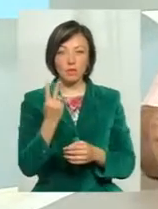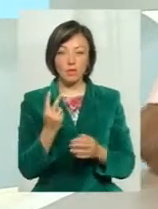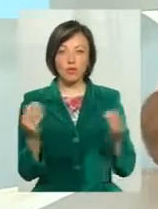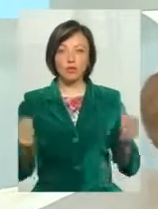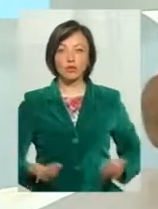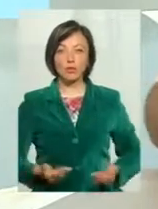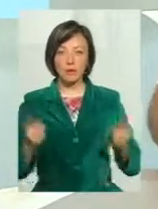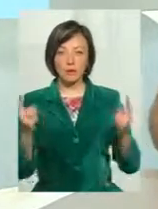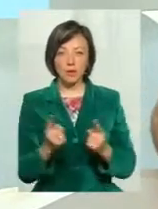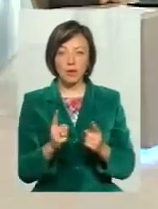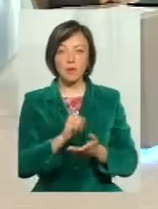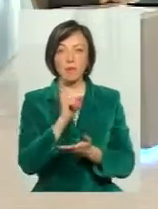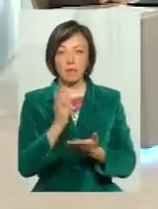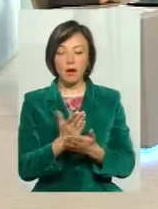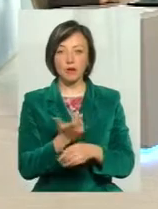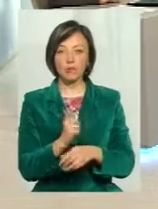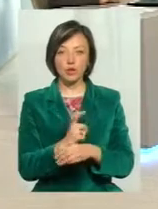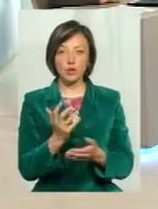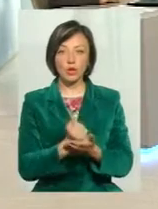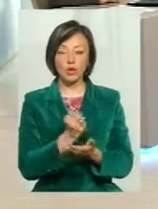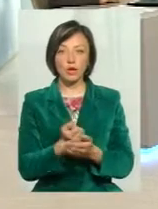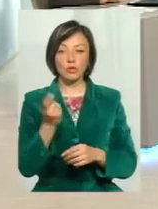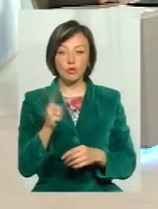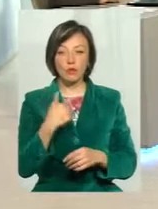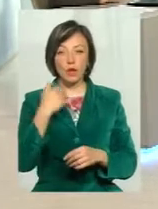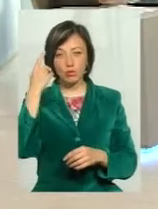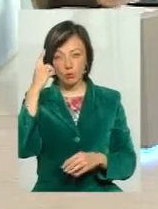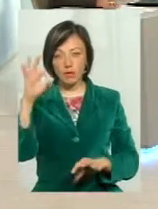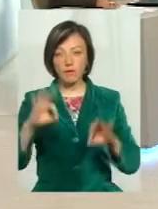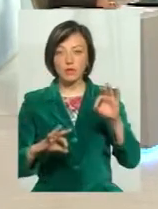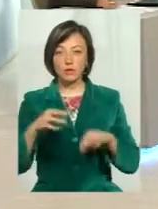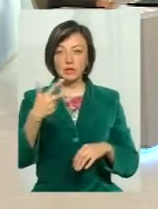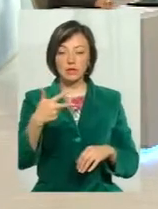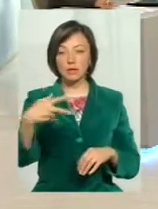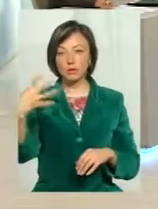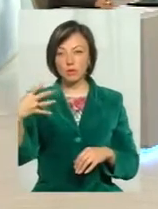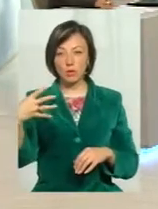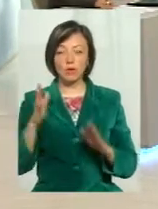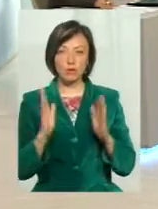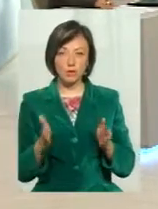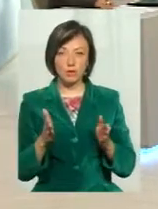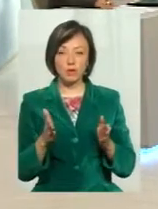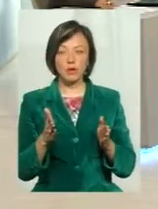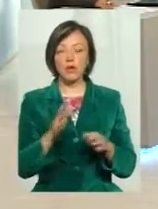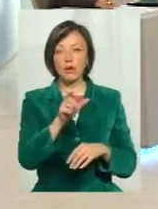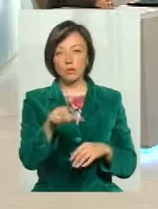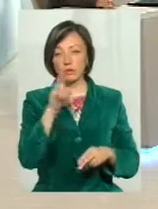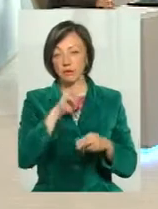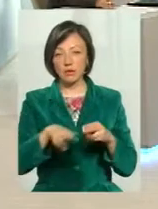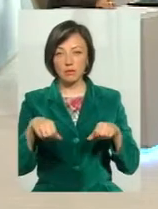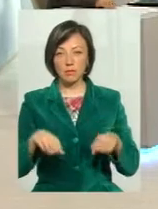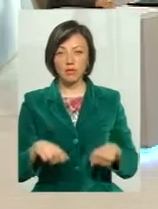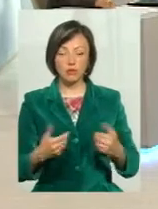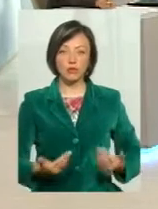мінімумів, але вони мають більші доходи. Тому я думаю, що відсотків 30-40 люди втратять право на житлові